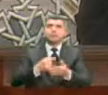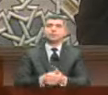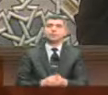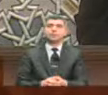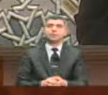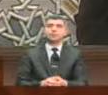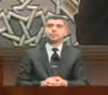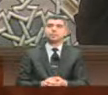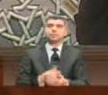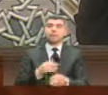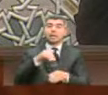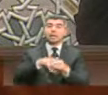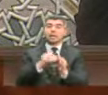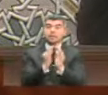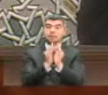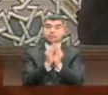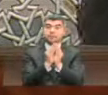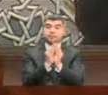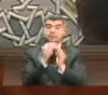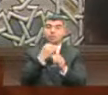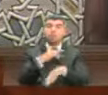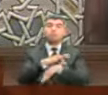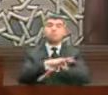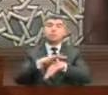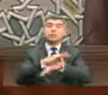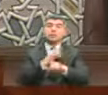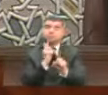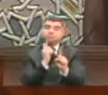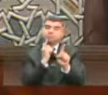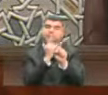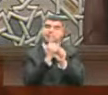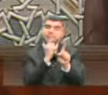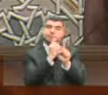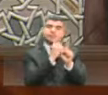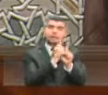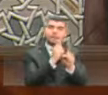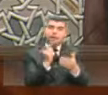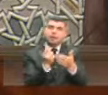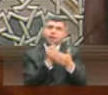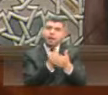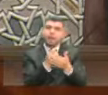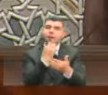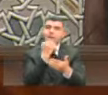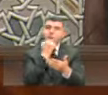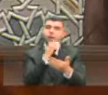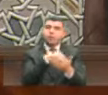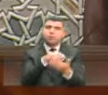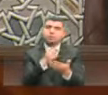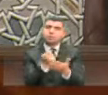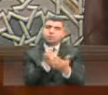فريق العداله والتنميه حول تزويد الاداره بمكاتب الاستقبال وايداء الشكايات. تفضل السيده النائبه المحترمه.